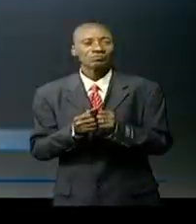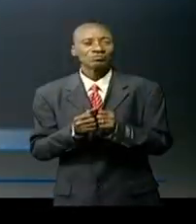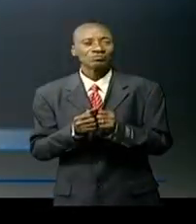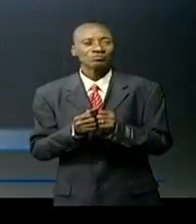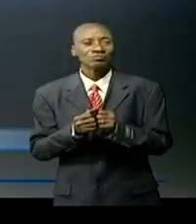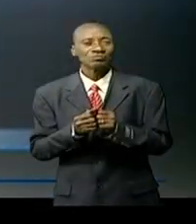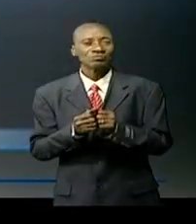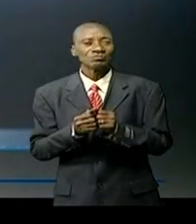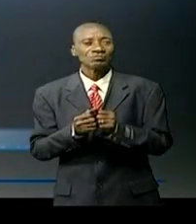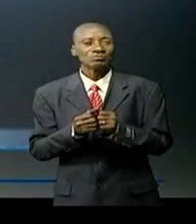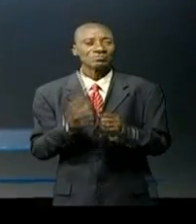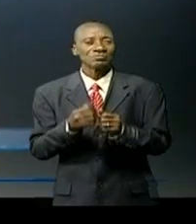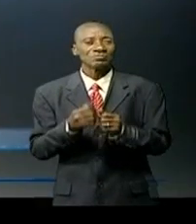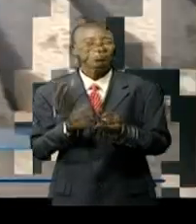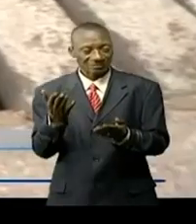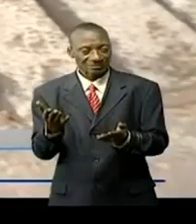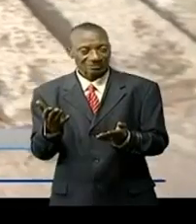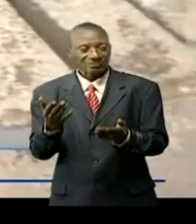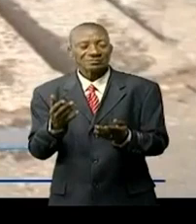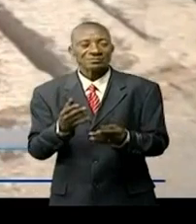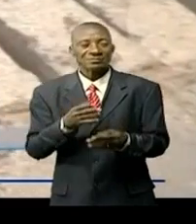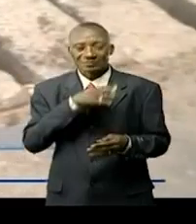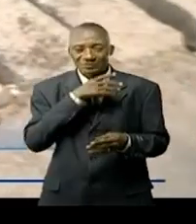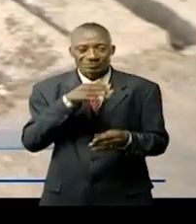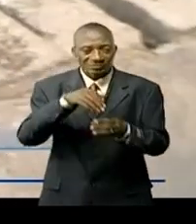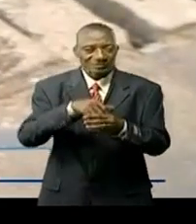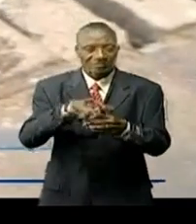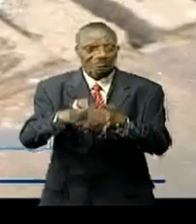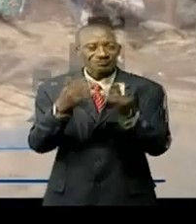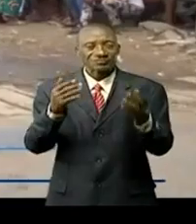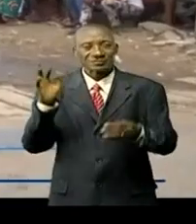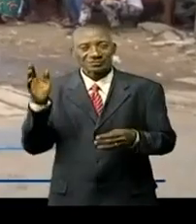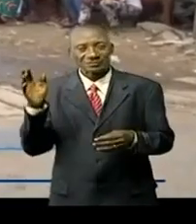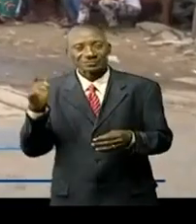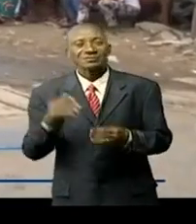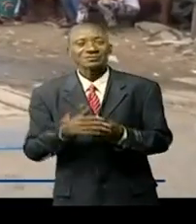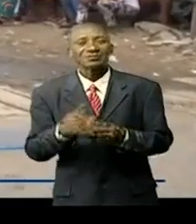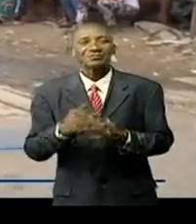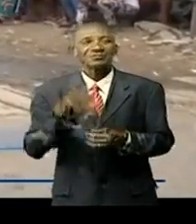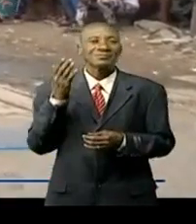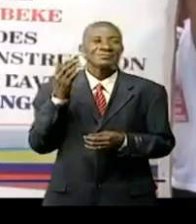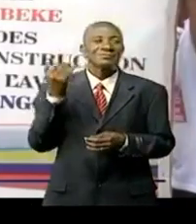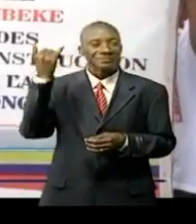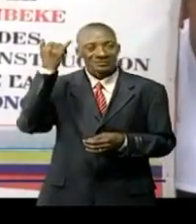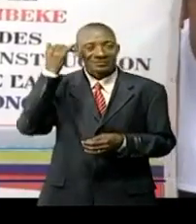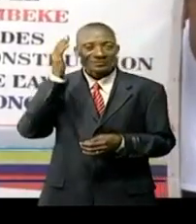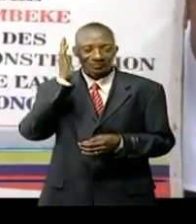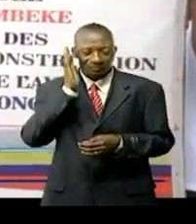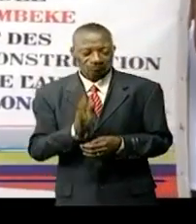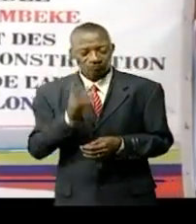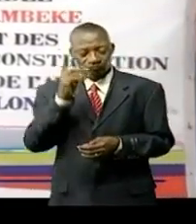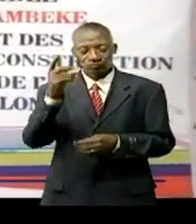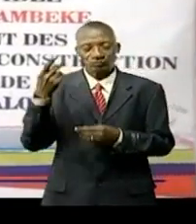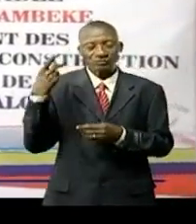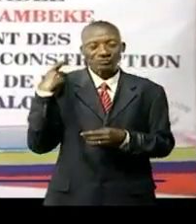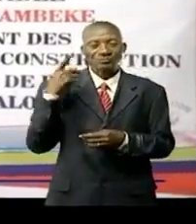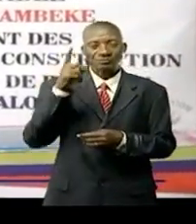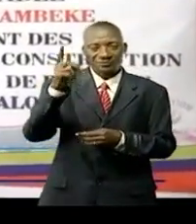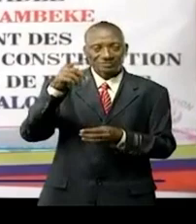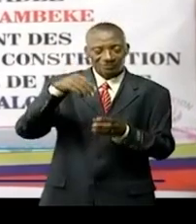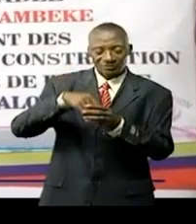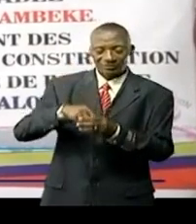la construction. L'initiative a reçu un écho favorable de l'élu de Mouamba, Jean Baudouin Maillot